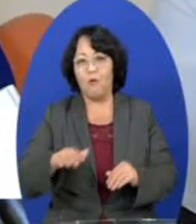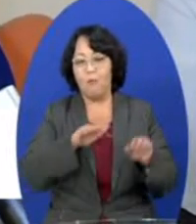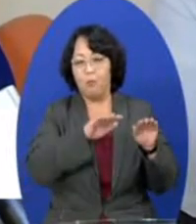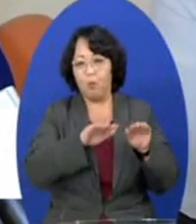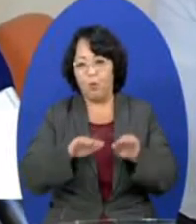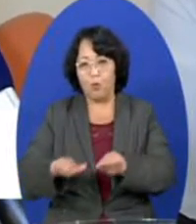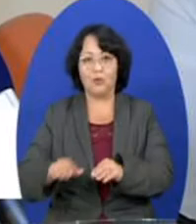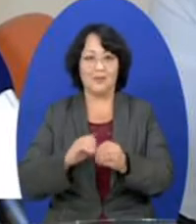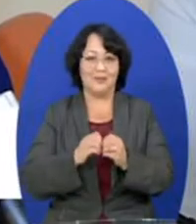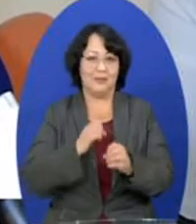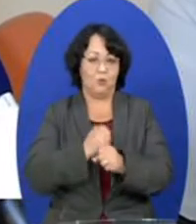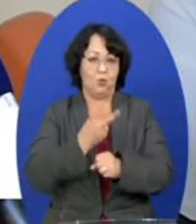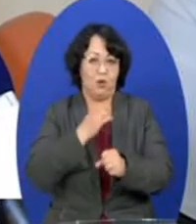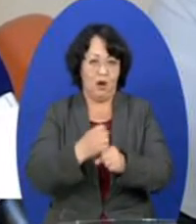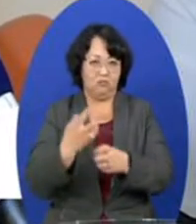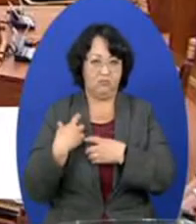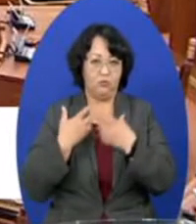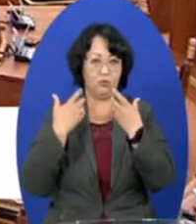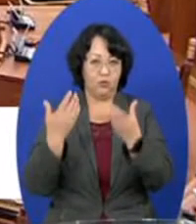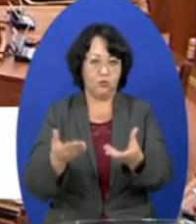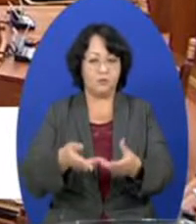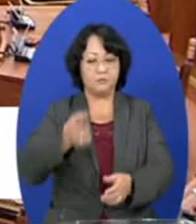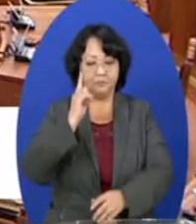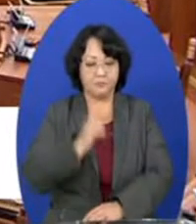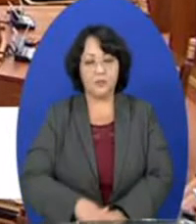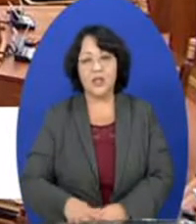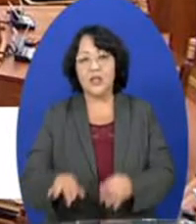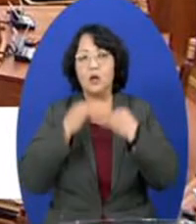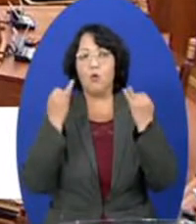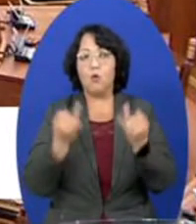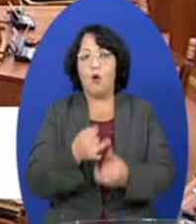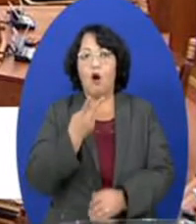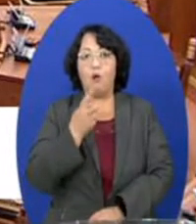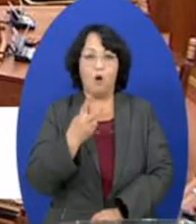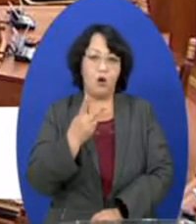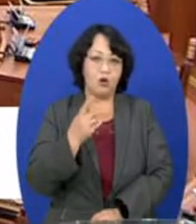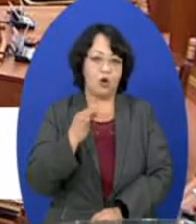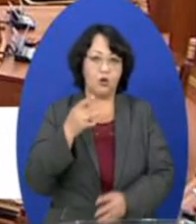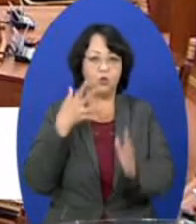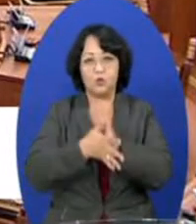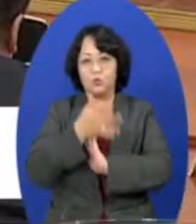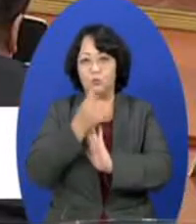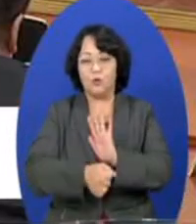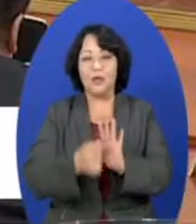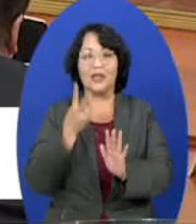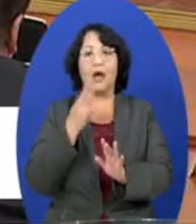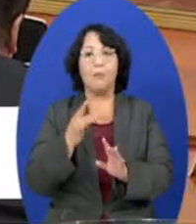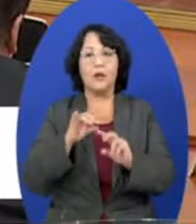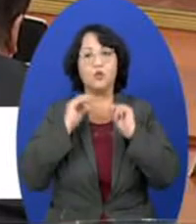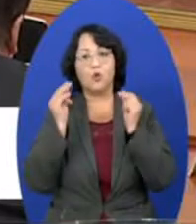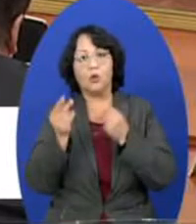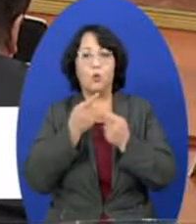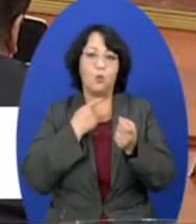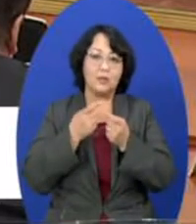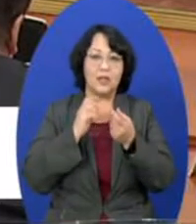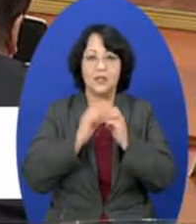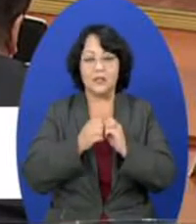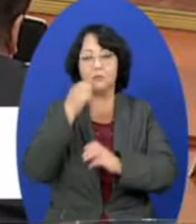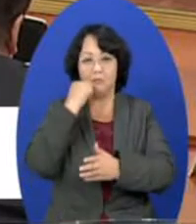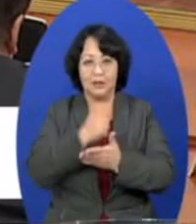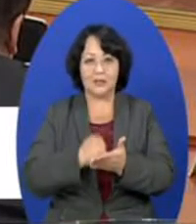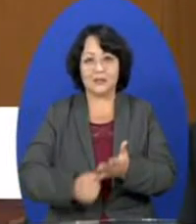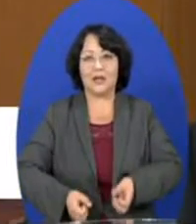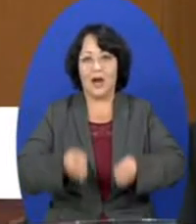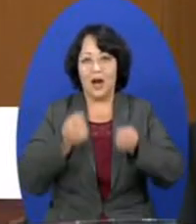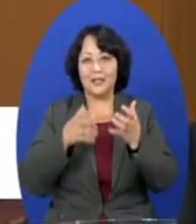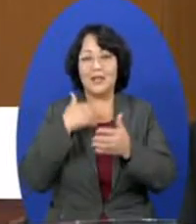үрийн дарамтыг бууруулах нь үүрэг даалгавар гэж нэгдүгээрт өгч байгаа. Улсын хурал 2021 оны төсвийг намрын ээлжилч болгоноороо хэлэлцэн баталж